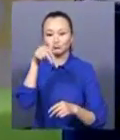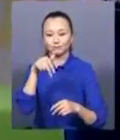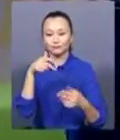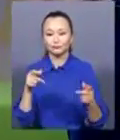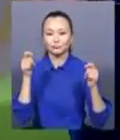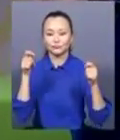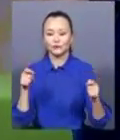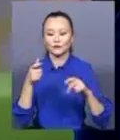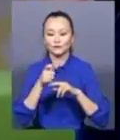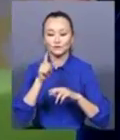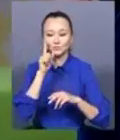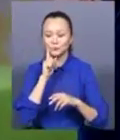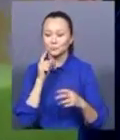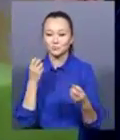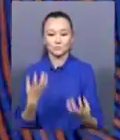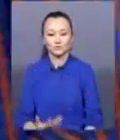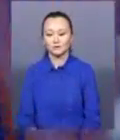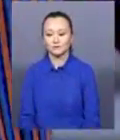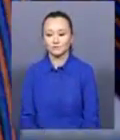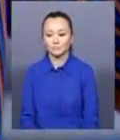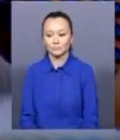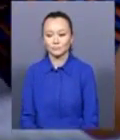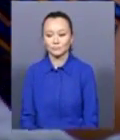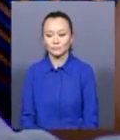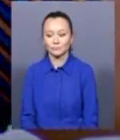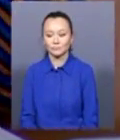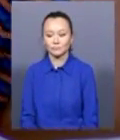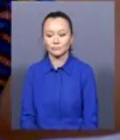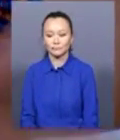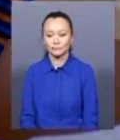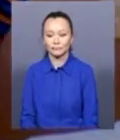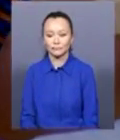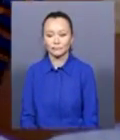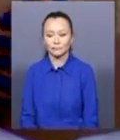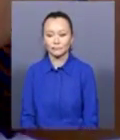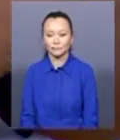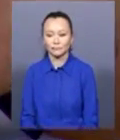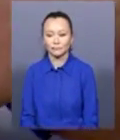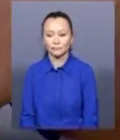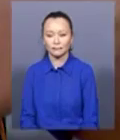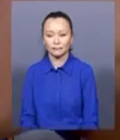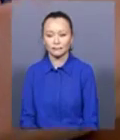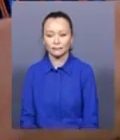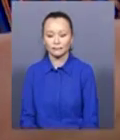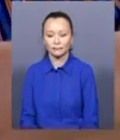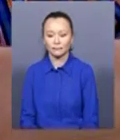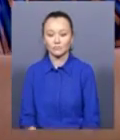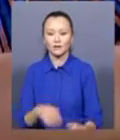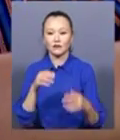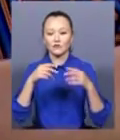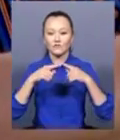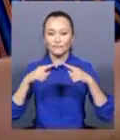удобно просто-напросто. Вот, вот так вот это выглядит. То есть веревка проходит по